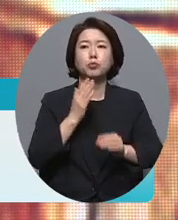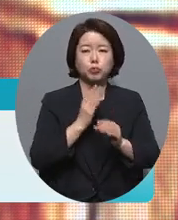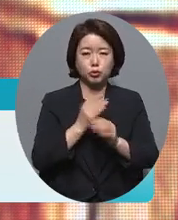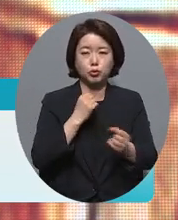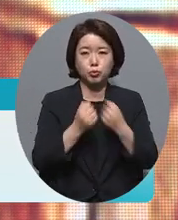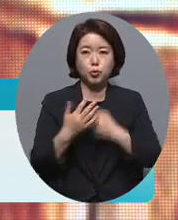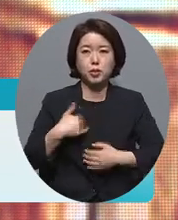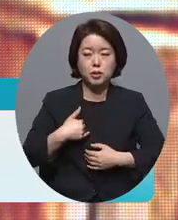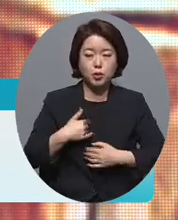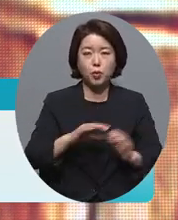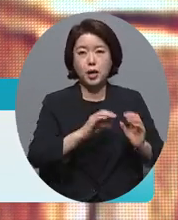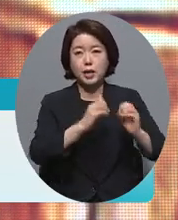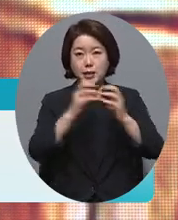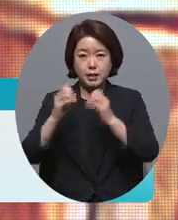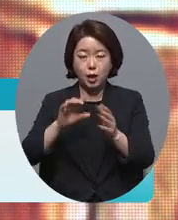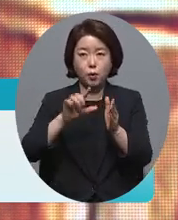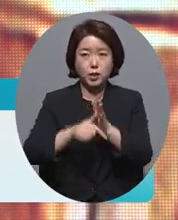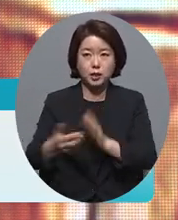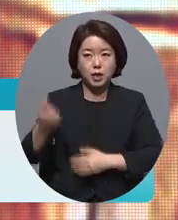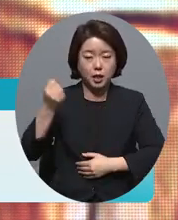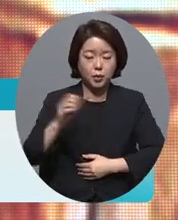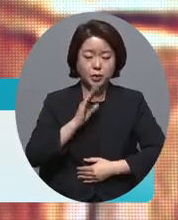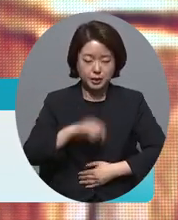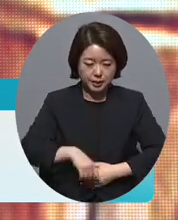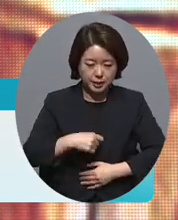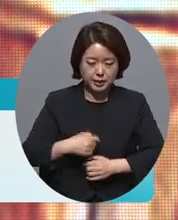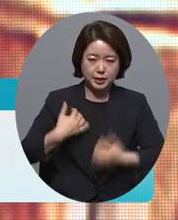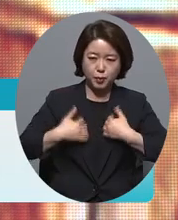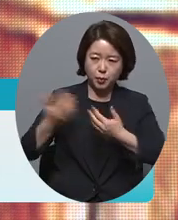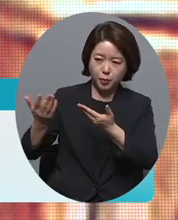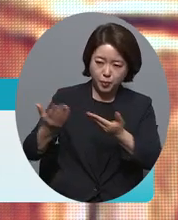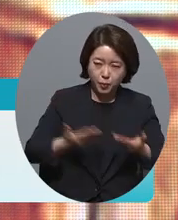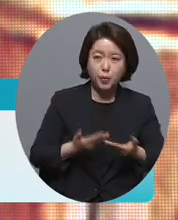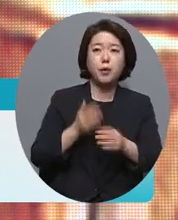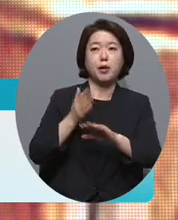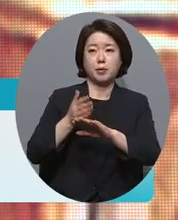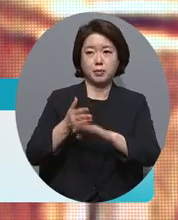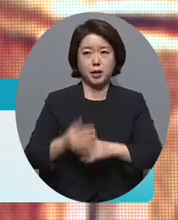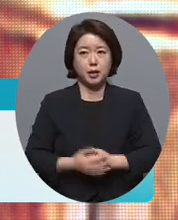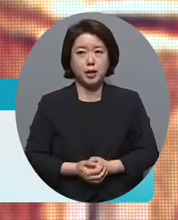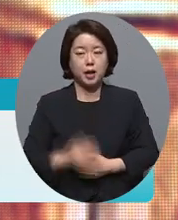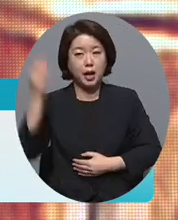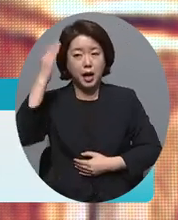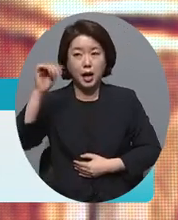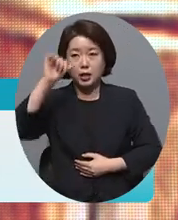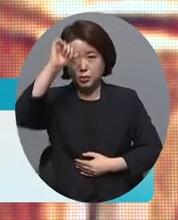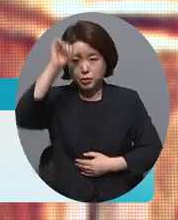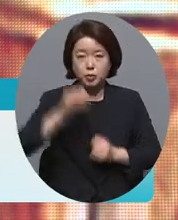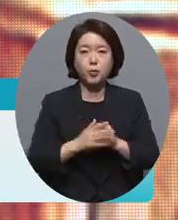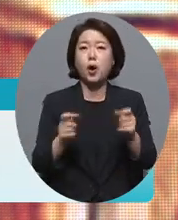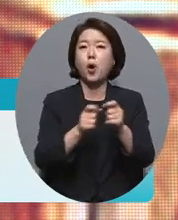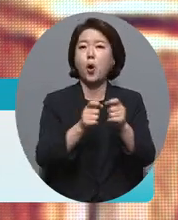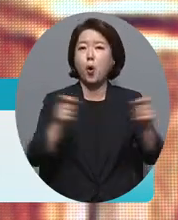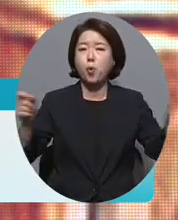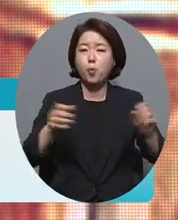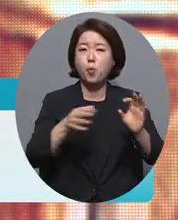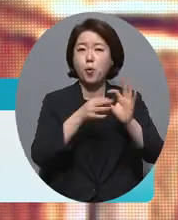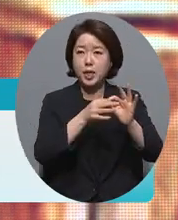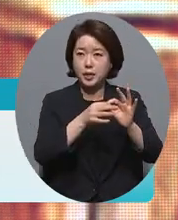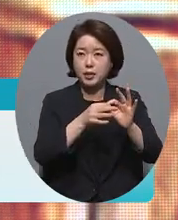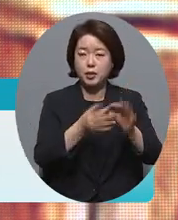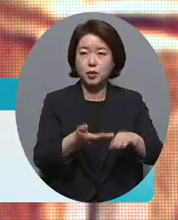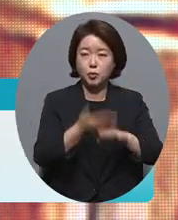대화의 시간을 갖고 진심 어린 환대를 해주셨습니다 한국과 인도가 오랜 인연